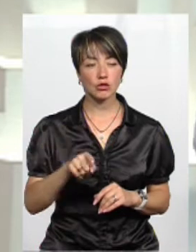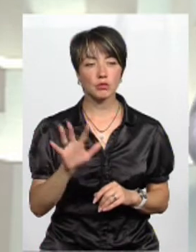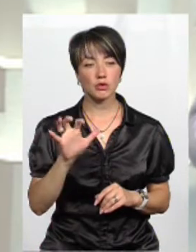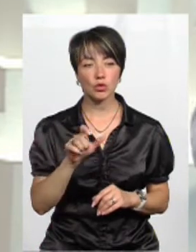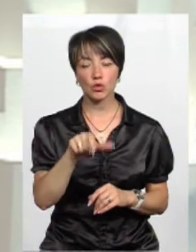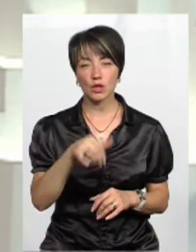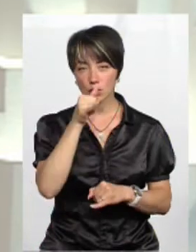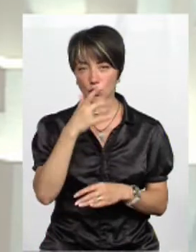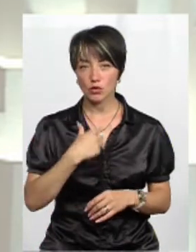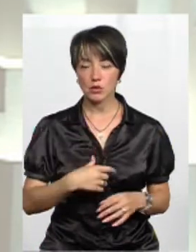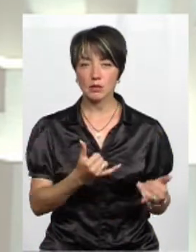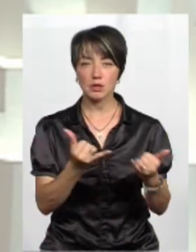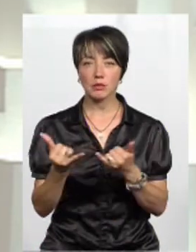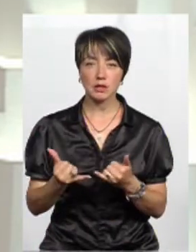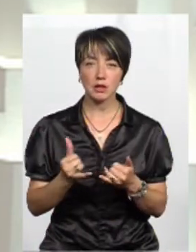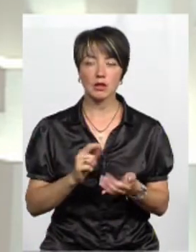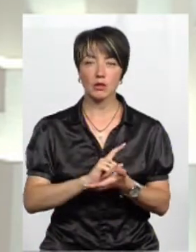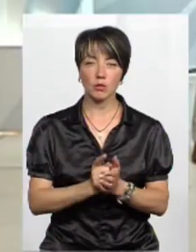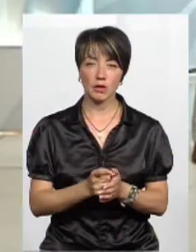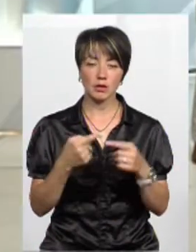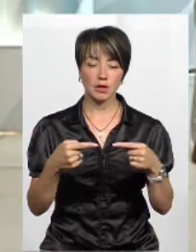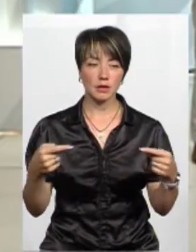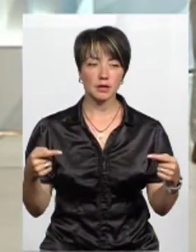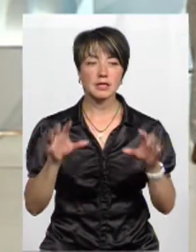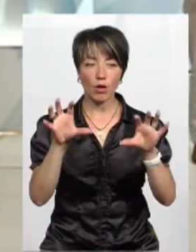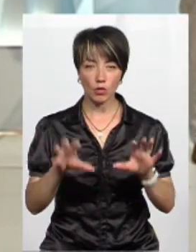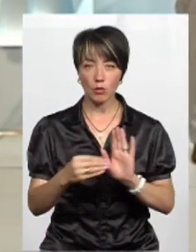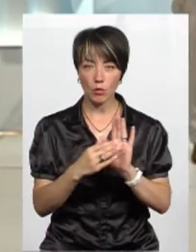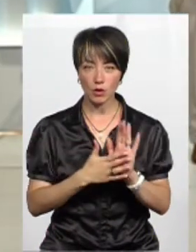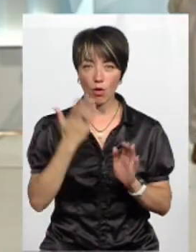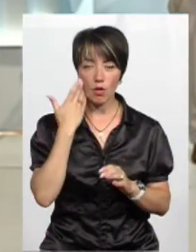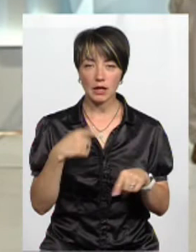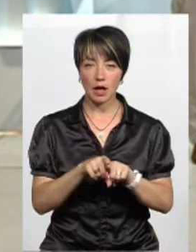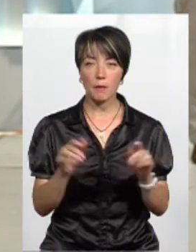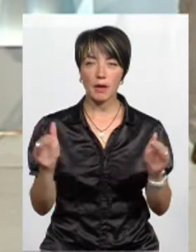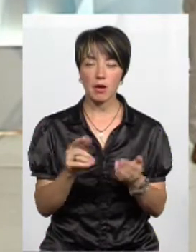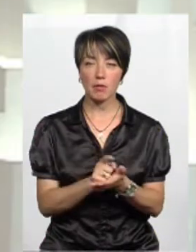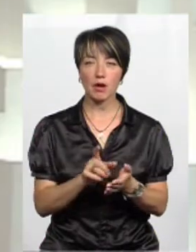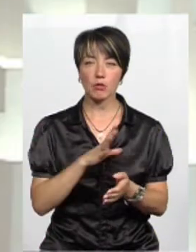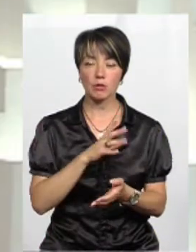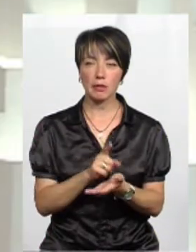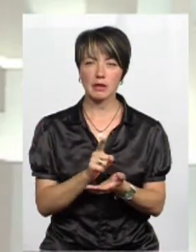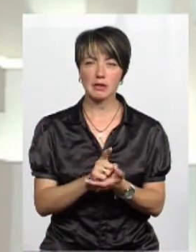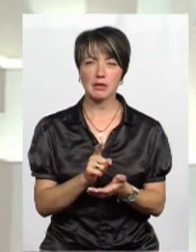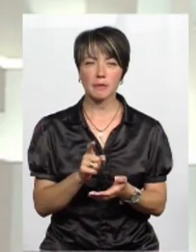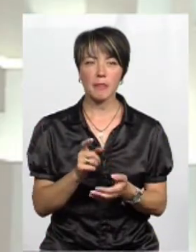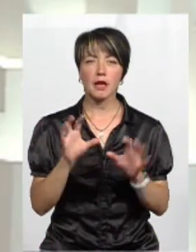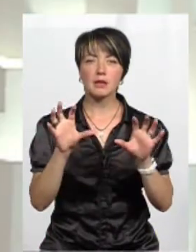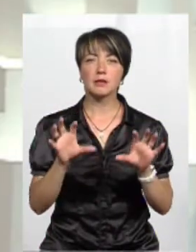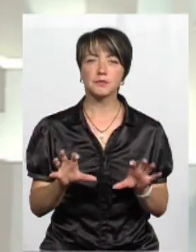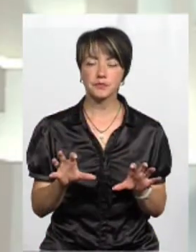1400-1500 людина не може собі забезпечити необхідну для... Зрозуміло, то в законодавстві прописано, коли така мінімальна має бути пенсія 3000? Але